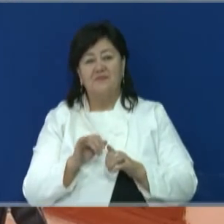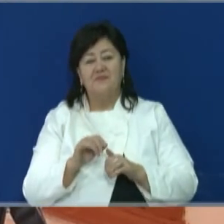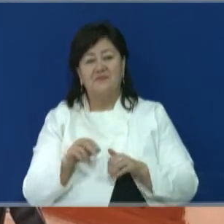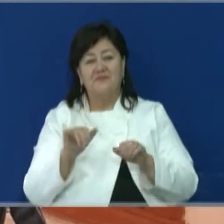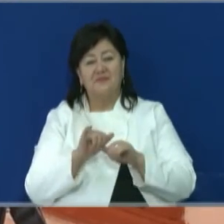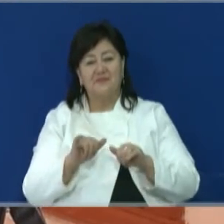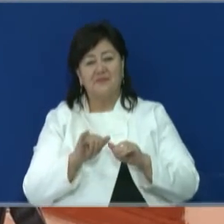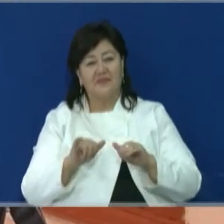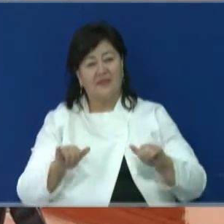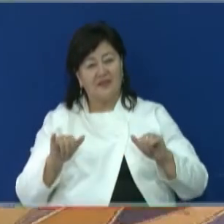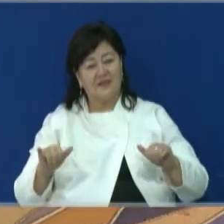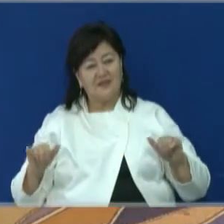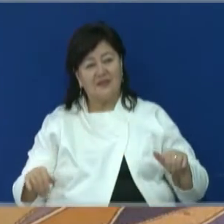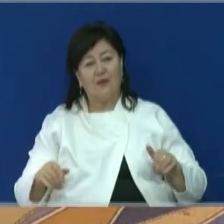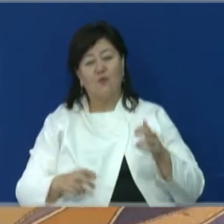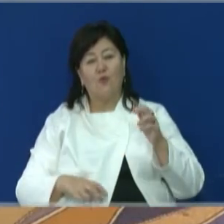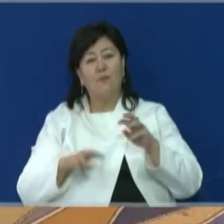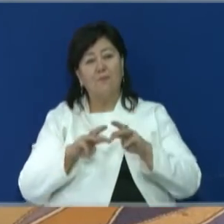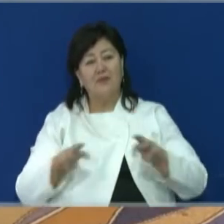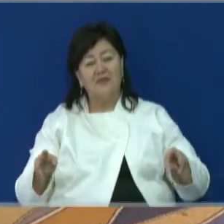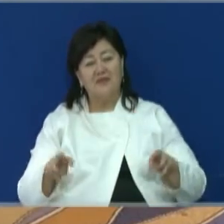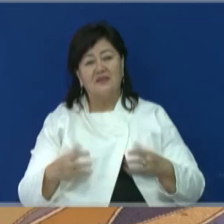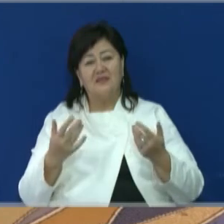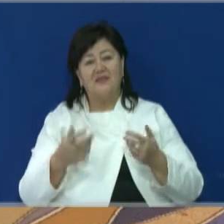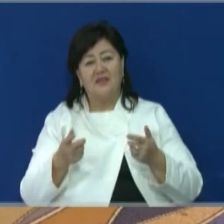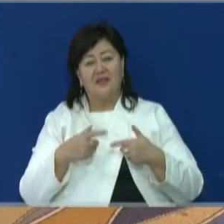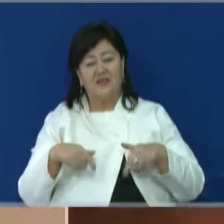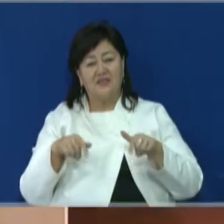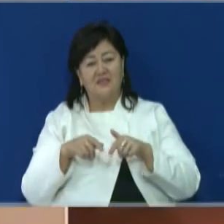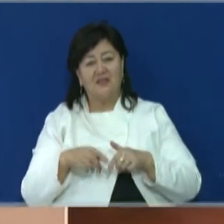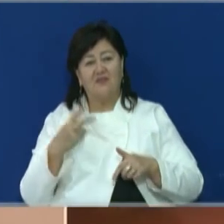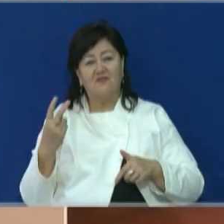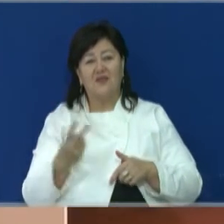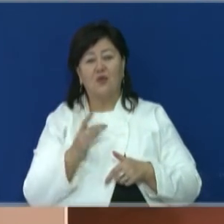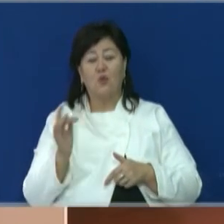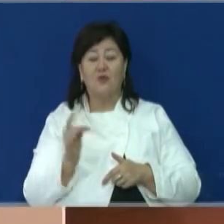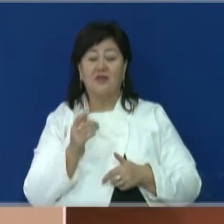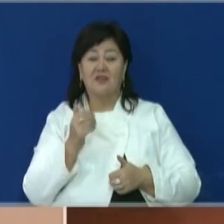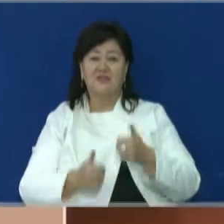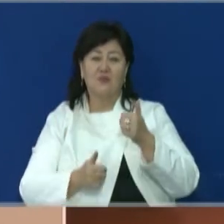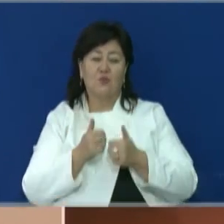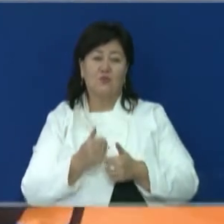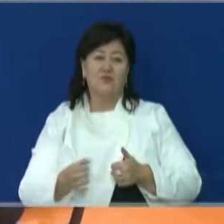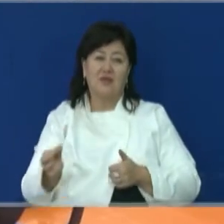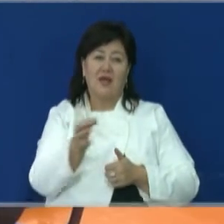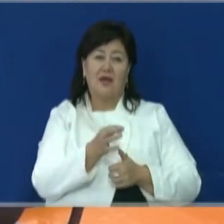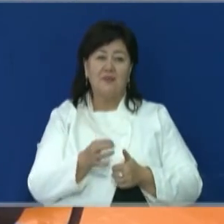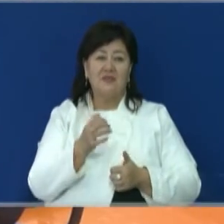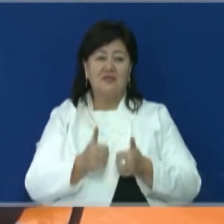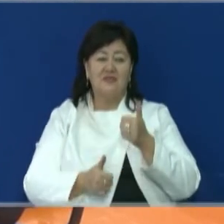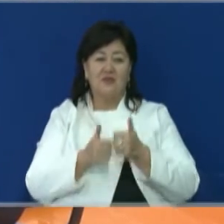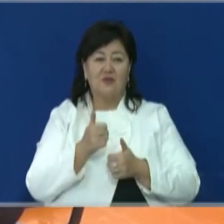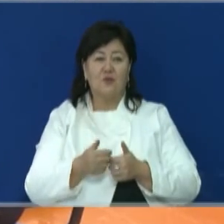министрлігінің қолдауымен Қазақстандық қоғамдық даму институты КЕАқ ұйымдастыруымен биыл 2-ші рет өткізіліп отыр. Облыстық байқаудан үздік